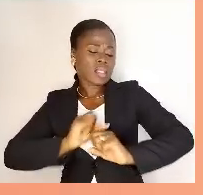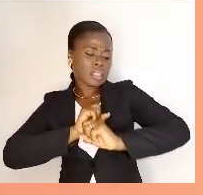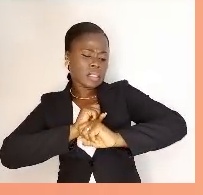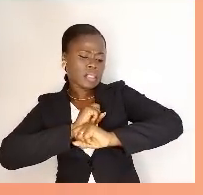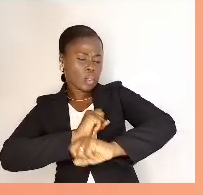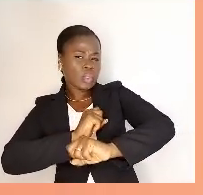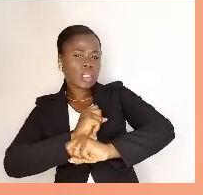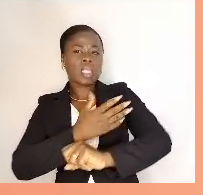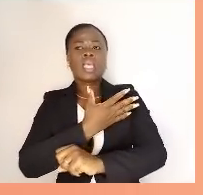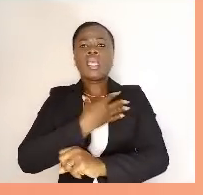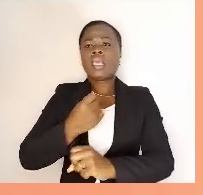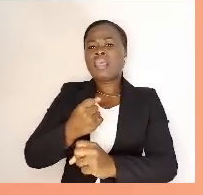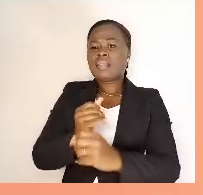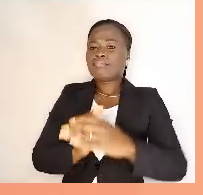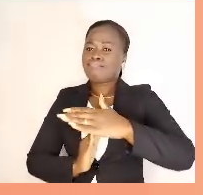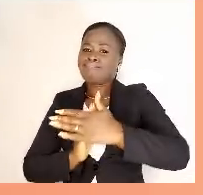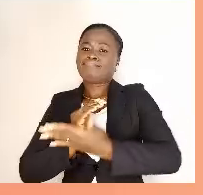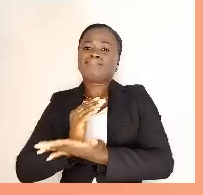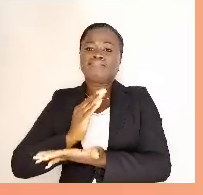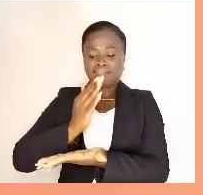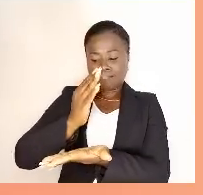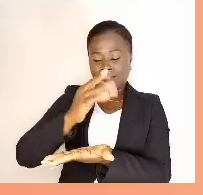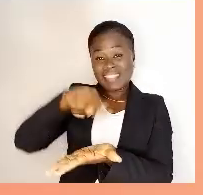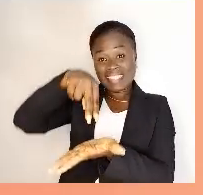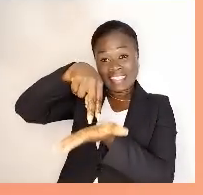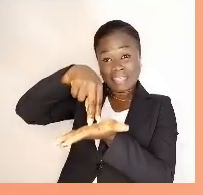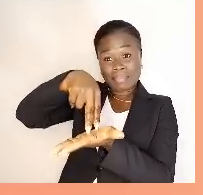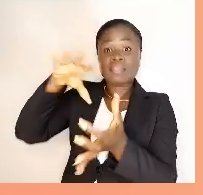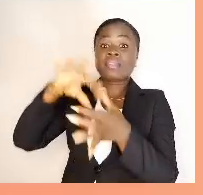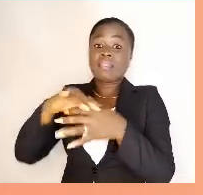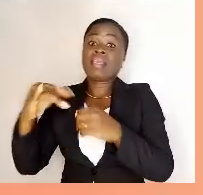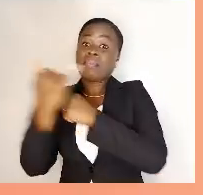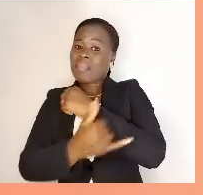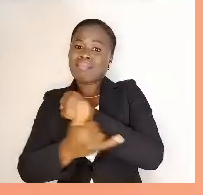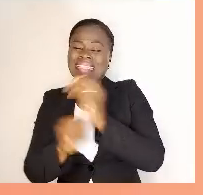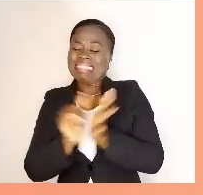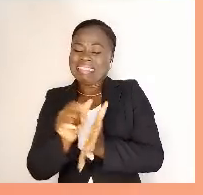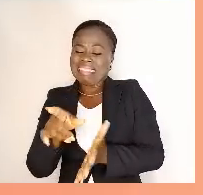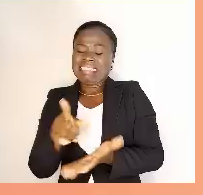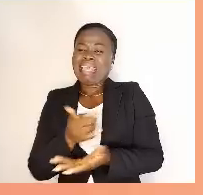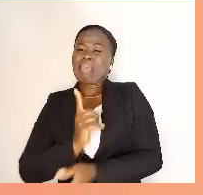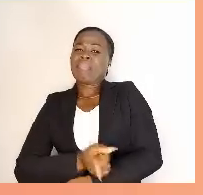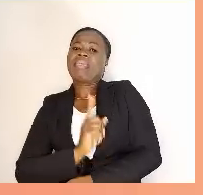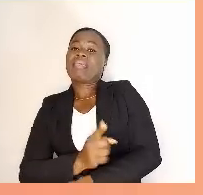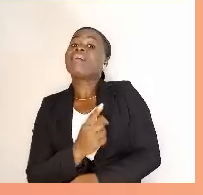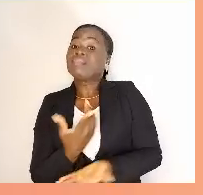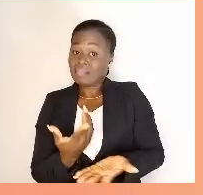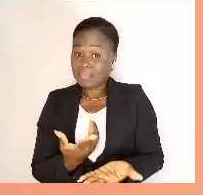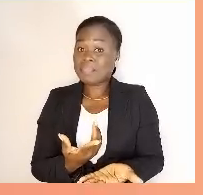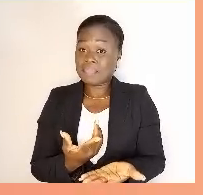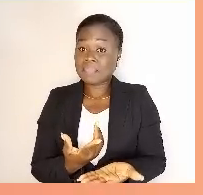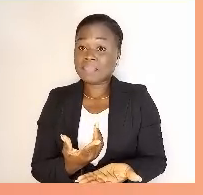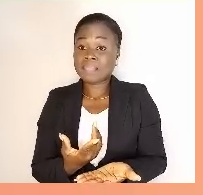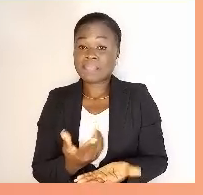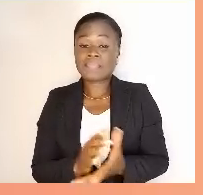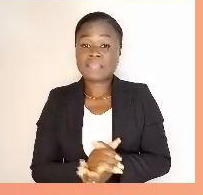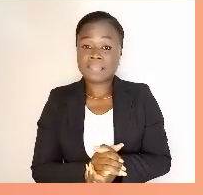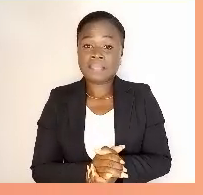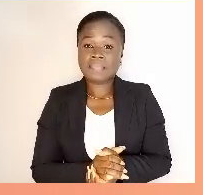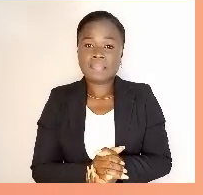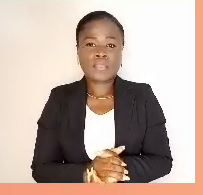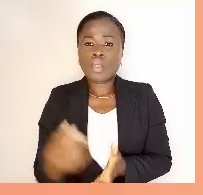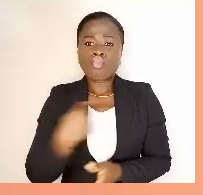Quand la paix, la sécurité et la stabilité de la patrie sont à ce point menacées, il n'y a